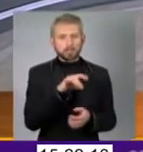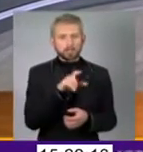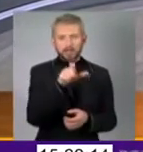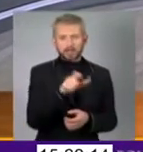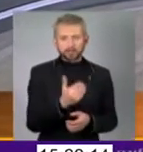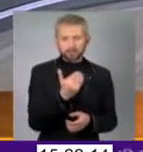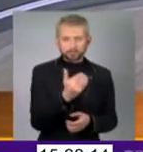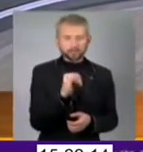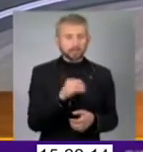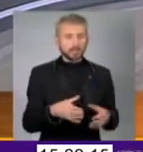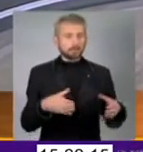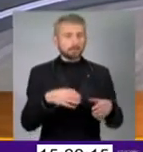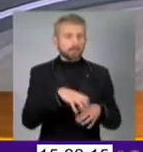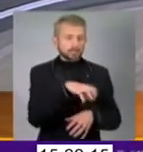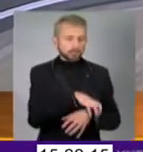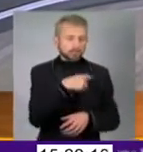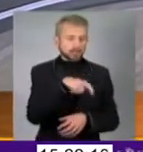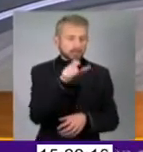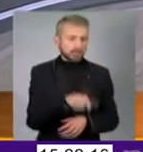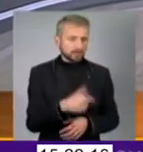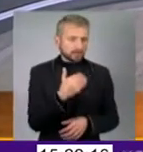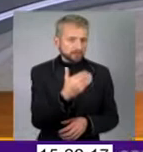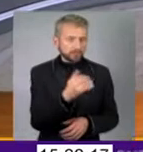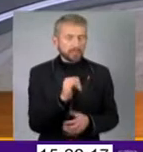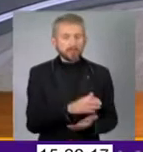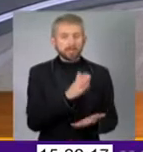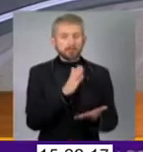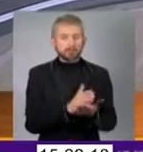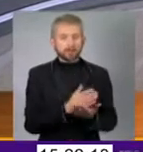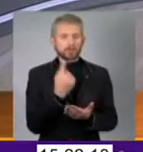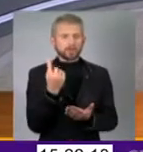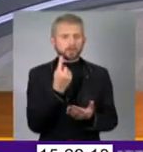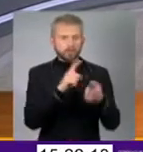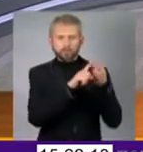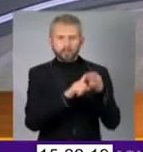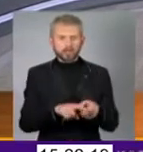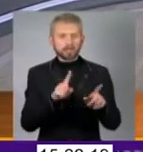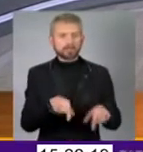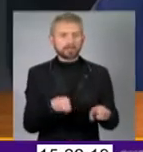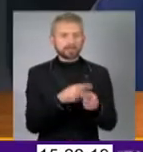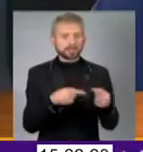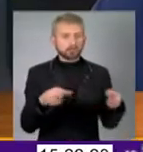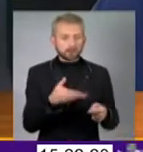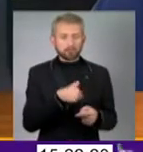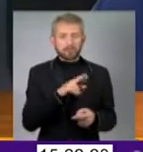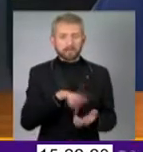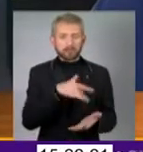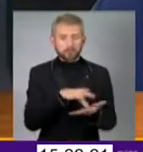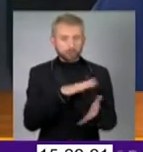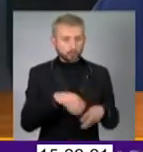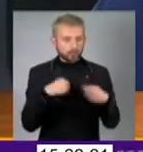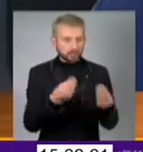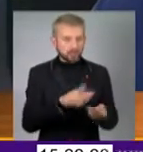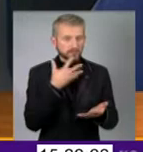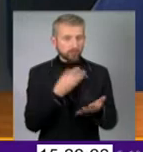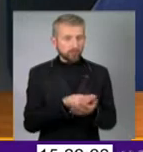і партія, по суті, президента. І маємо єдину вертикаль на таких речах. Ми, як місто, надали